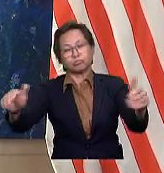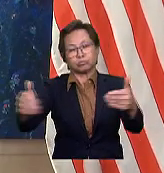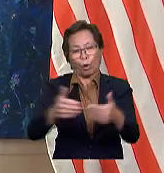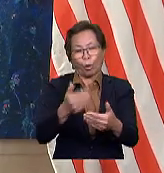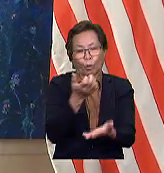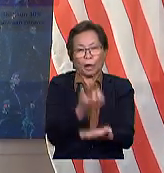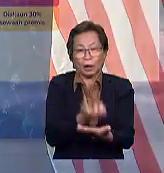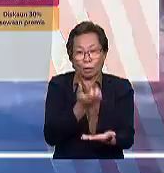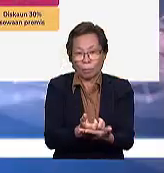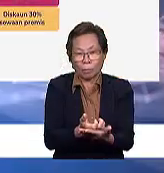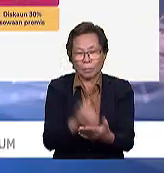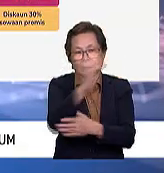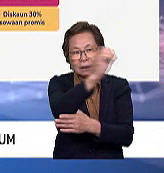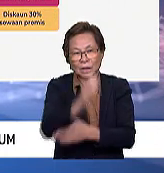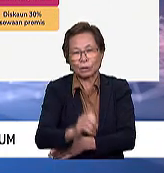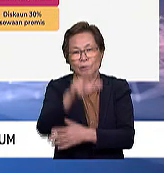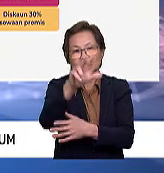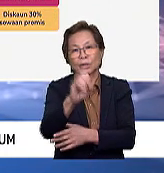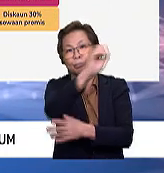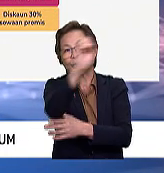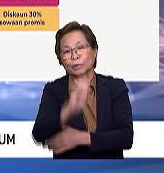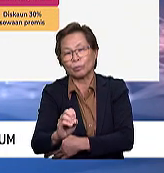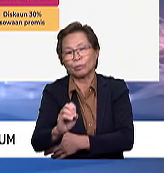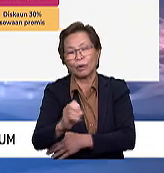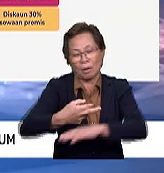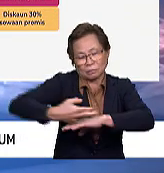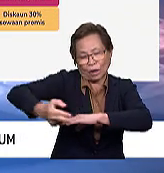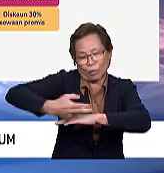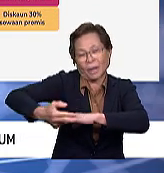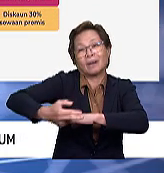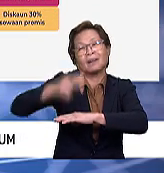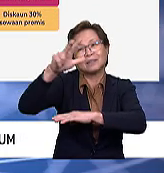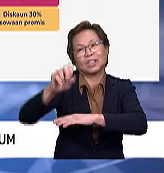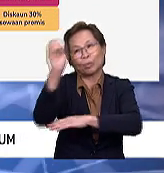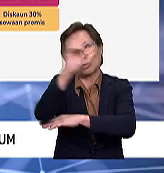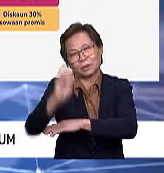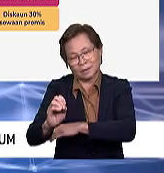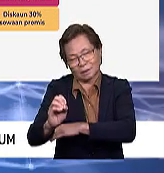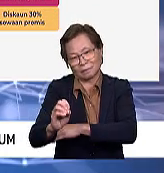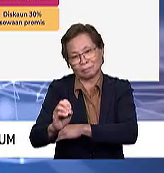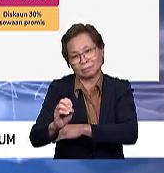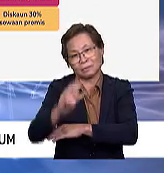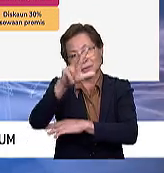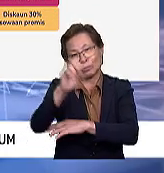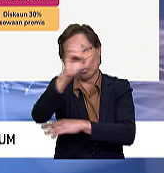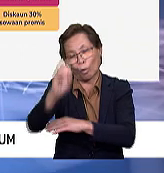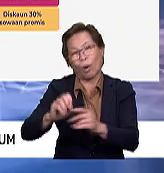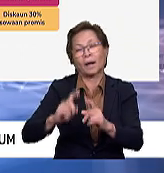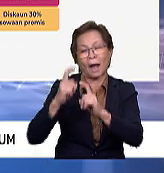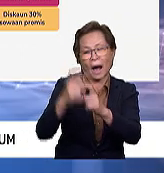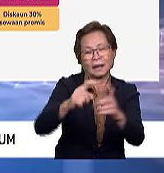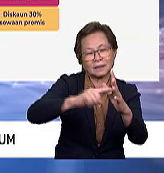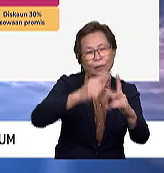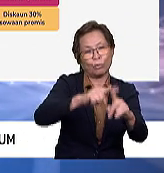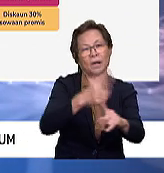ekonomi pemberian discount 30 protes ke atas sewaan premis perniagaan akan diberi mulai bulan